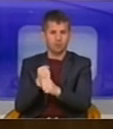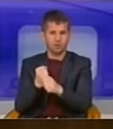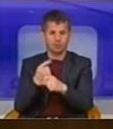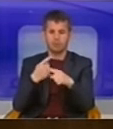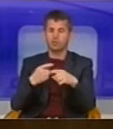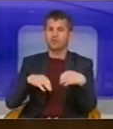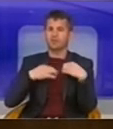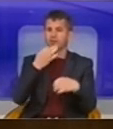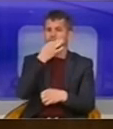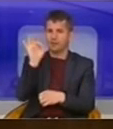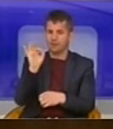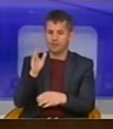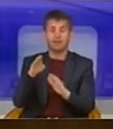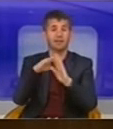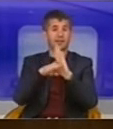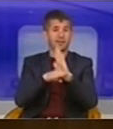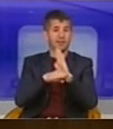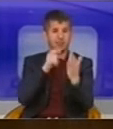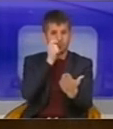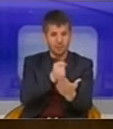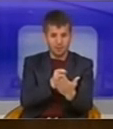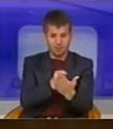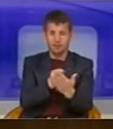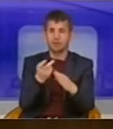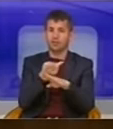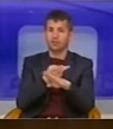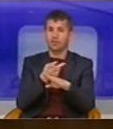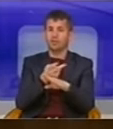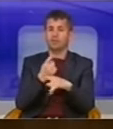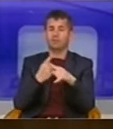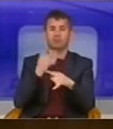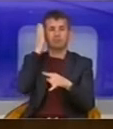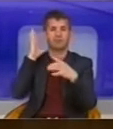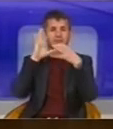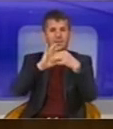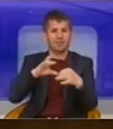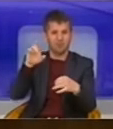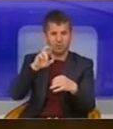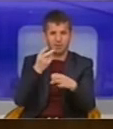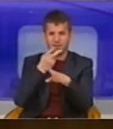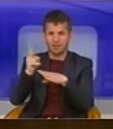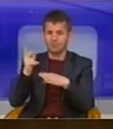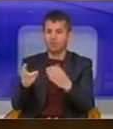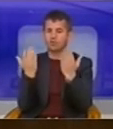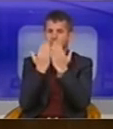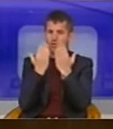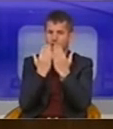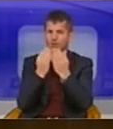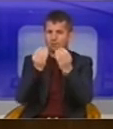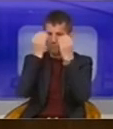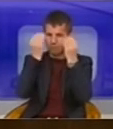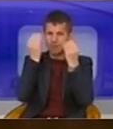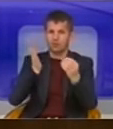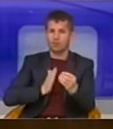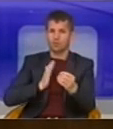mirëqenia, pastaj sundimi i ligjit dhe shteti ligjor, agenda europiane dhe politika jashtme, arsimi, shkenca, kultura dhe shëndetësia